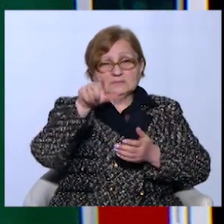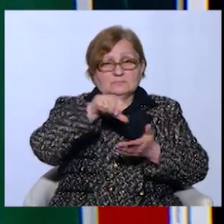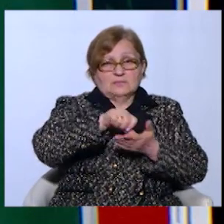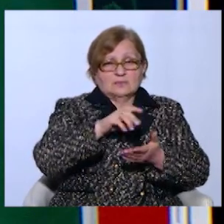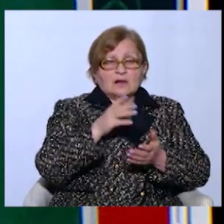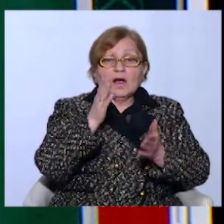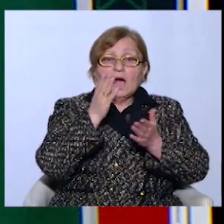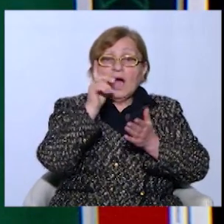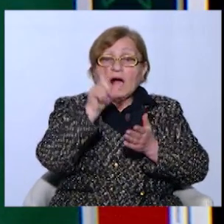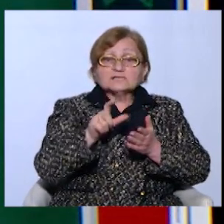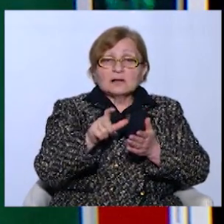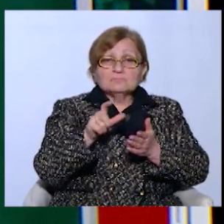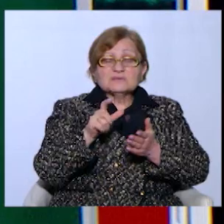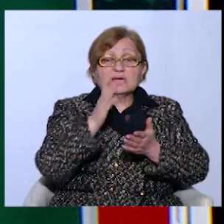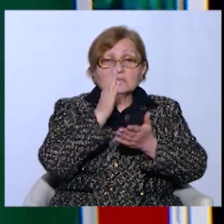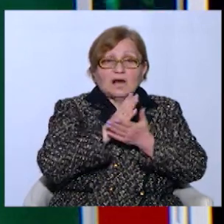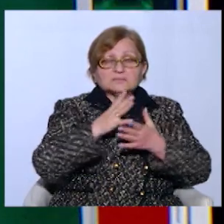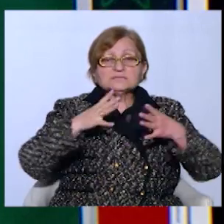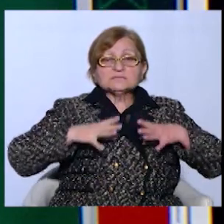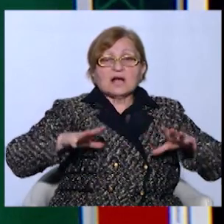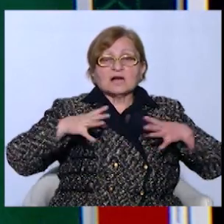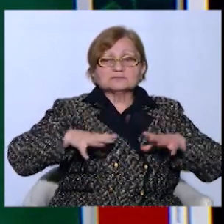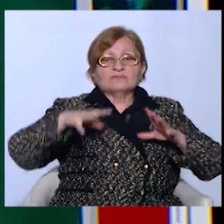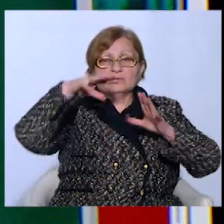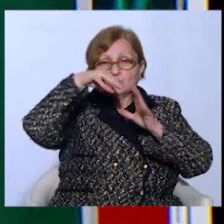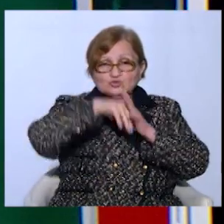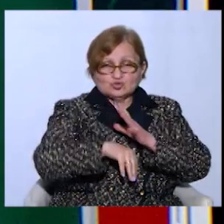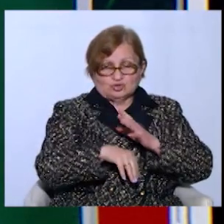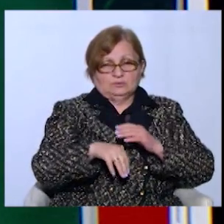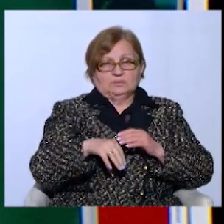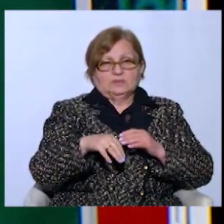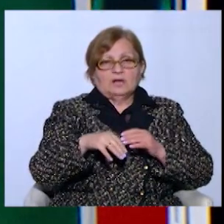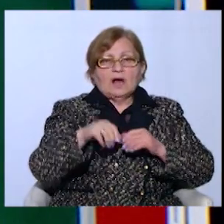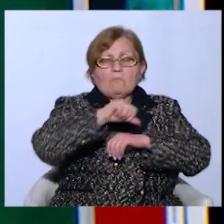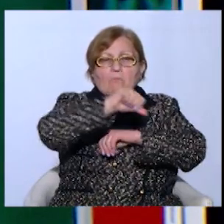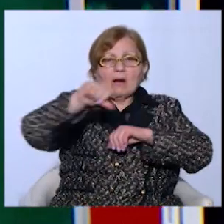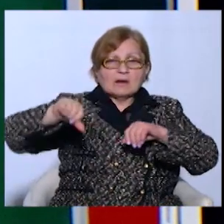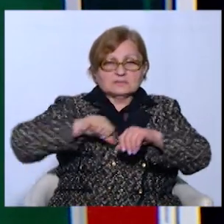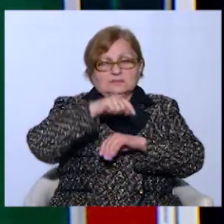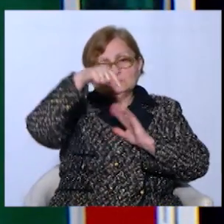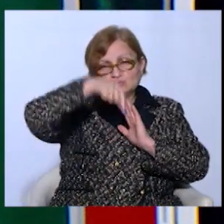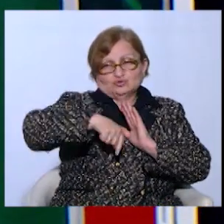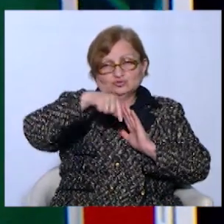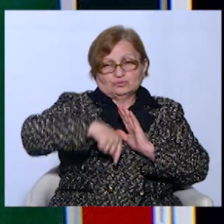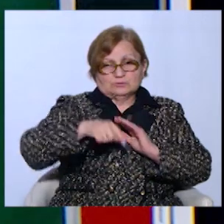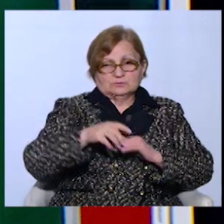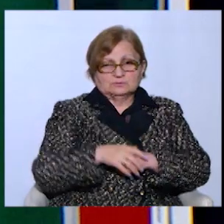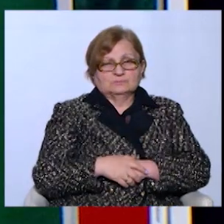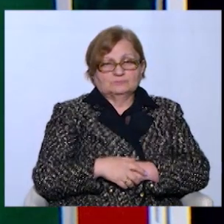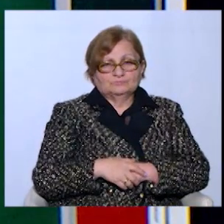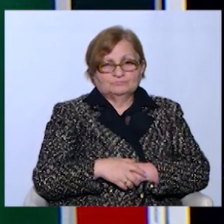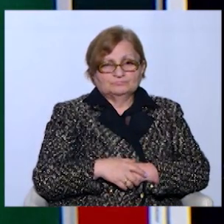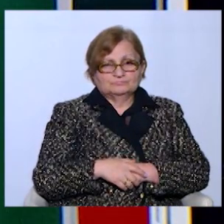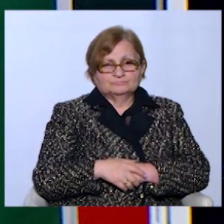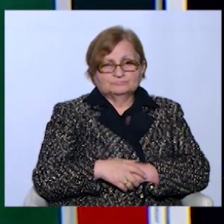რომ ადამიანი იმყოფება საქართველოში. საქართველოს ფარგლებს შიგნით არის, შიგარეში იმყოფება